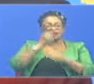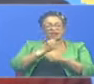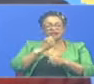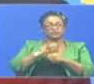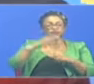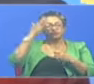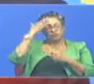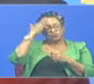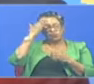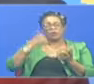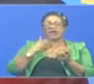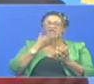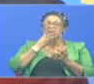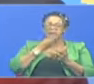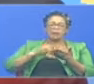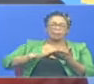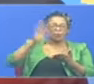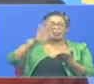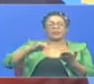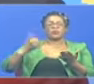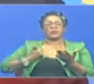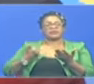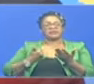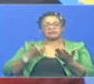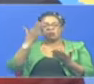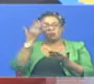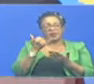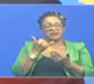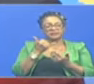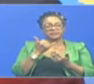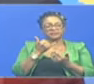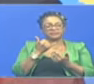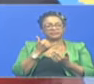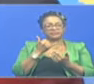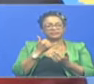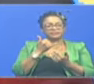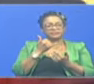huu ugonjwa kuliko jinsia ya wanawake. Asante.